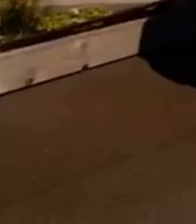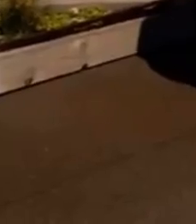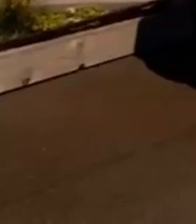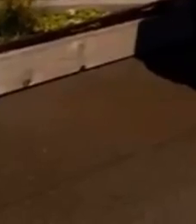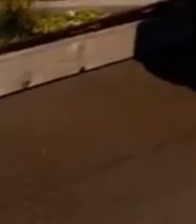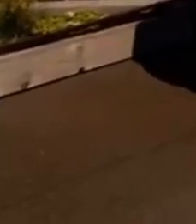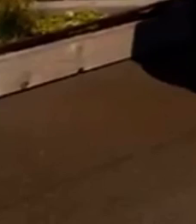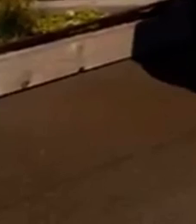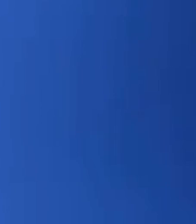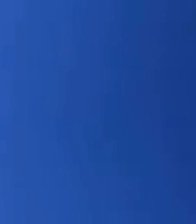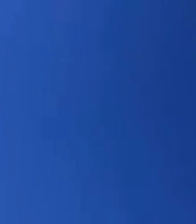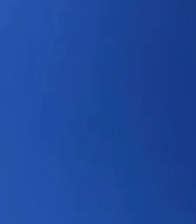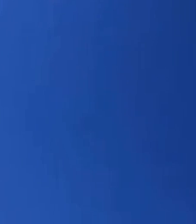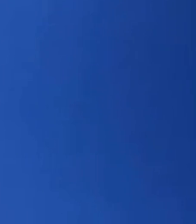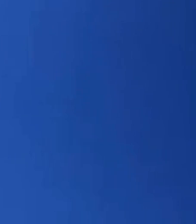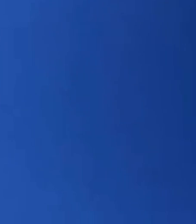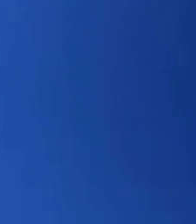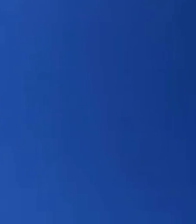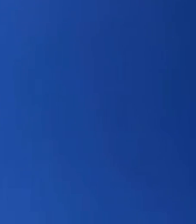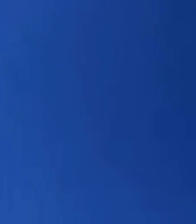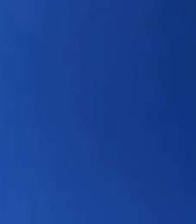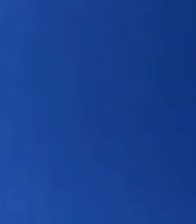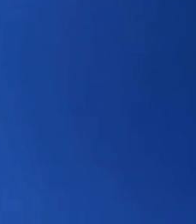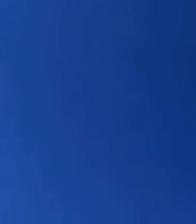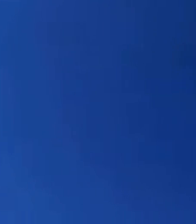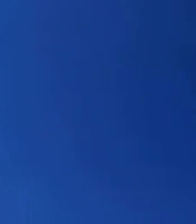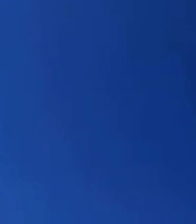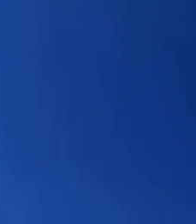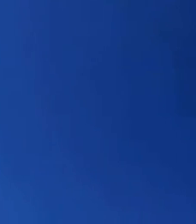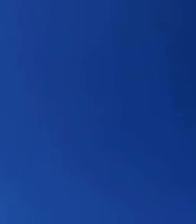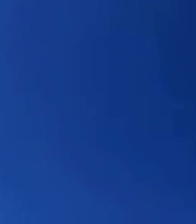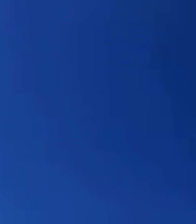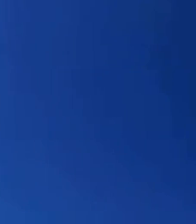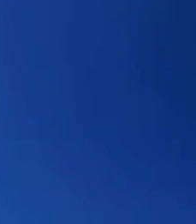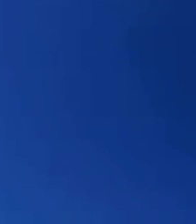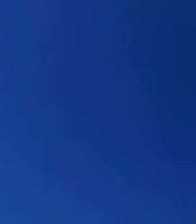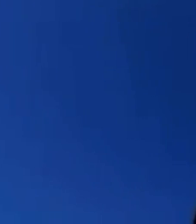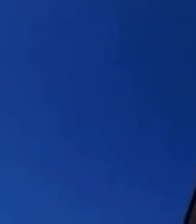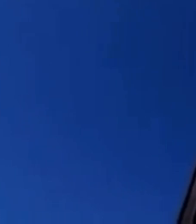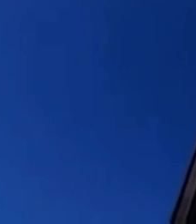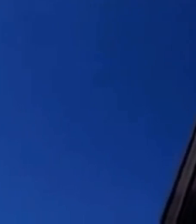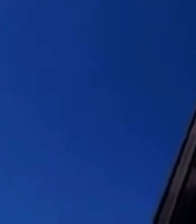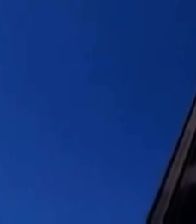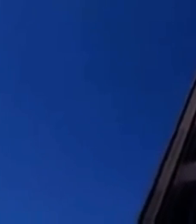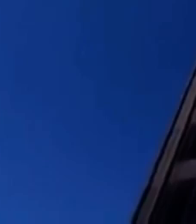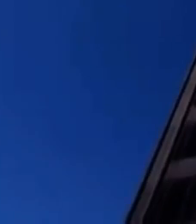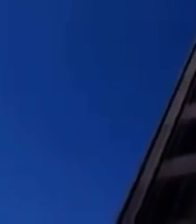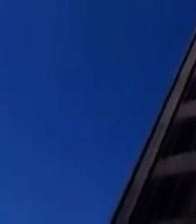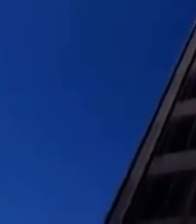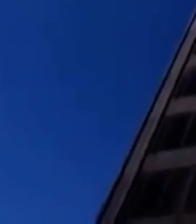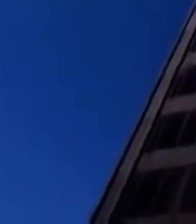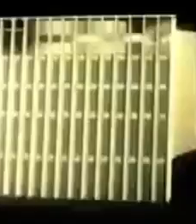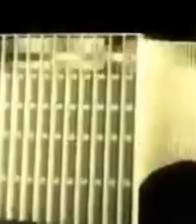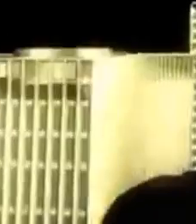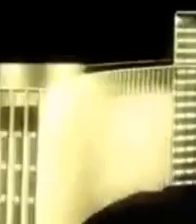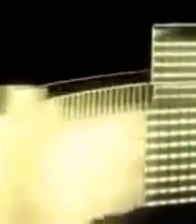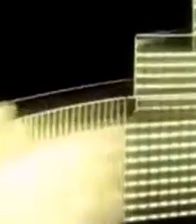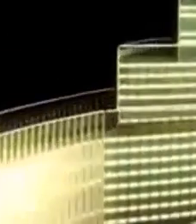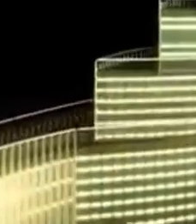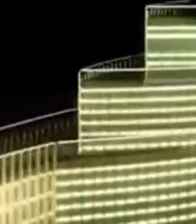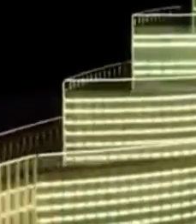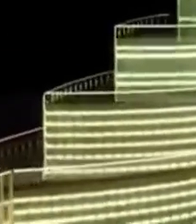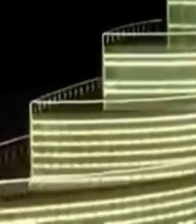وبذلك تكون قد جعلت المبنى غير صالح للاستخدام. لإنشاء برج أطول بمساحات داخلية مشرقة، يقوم